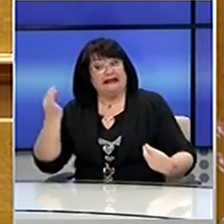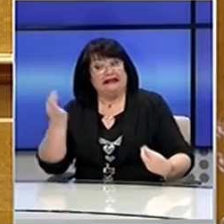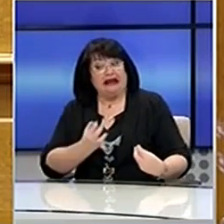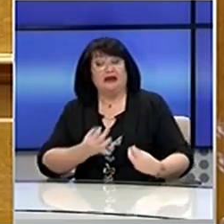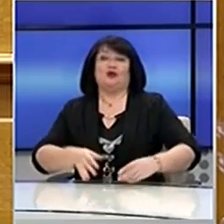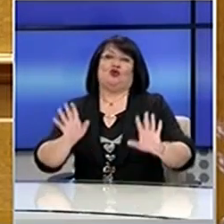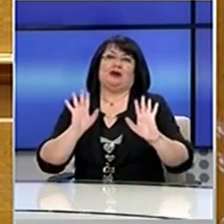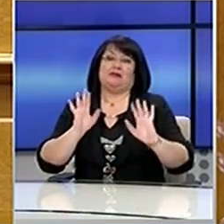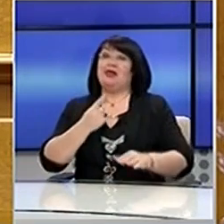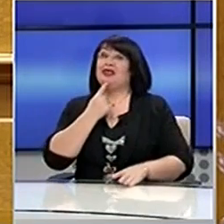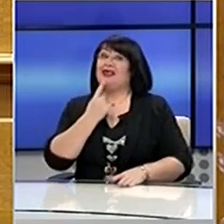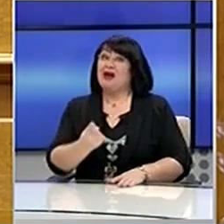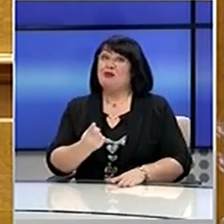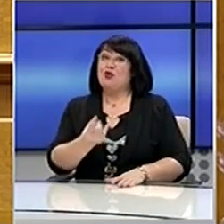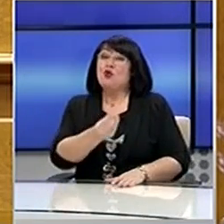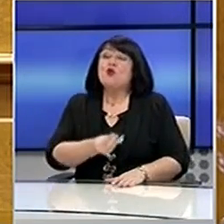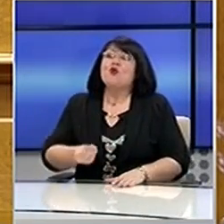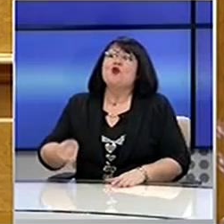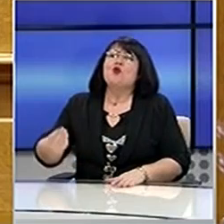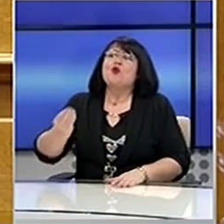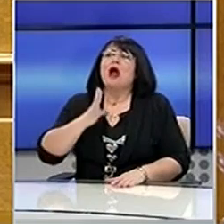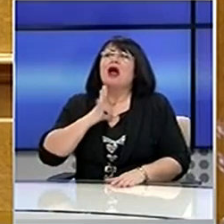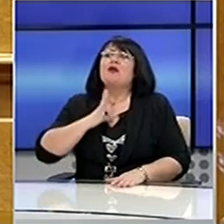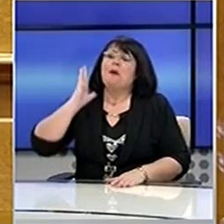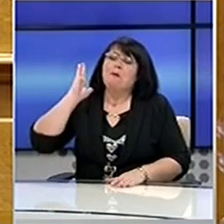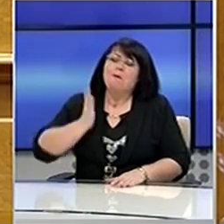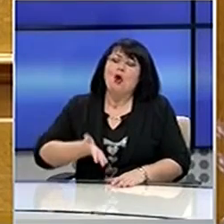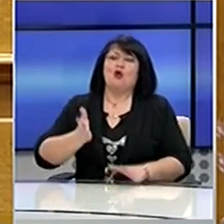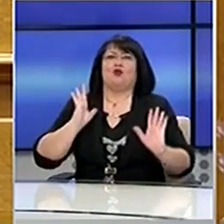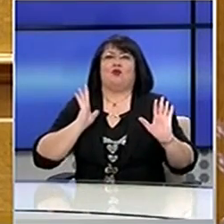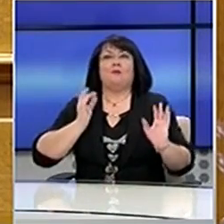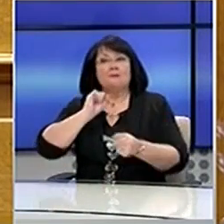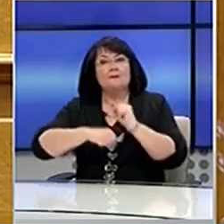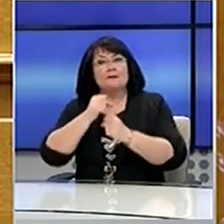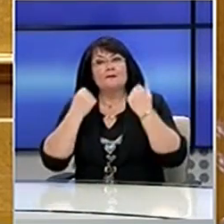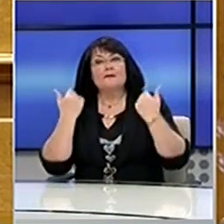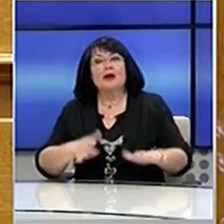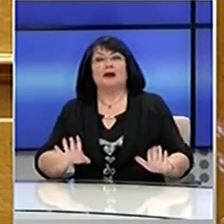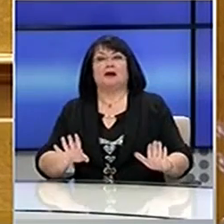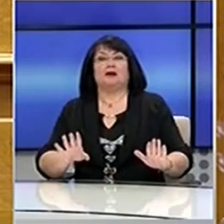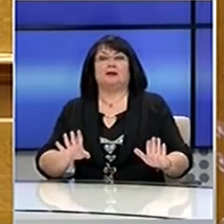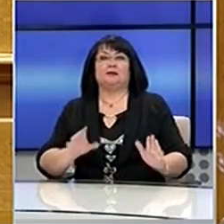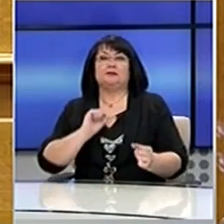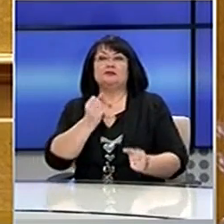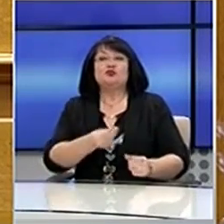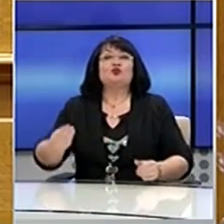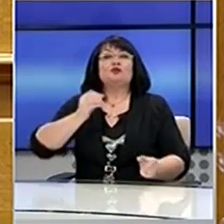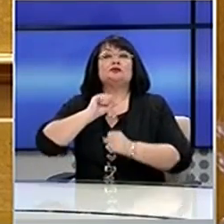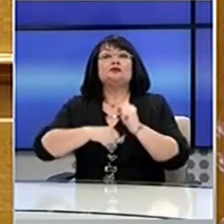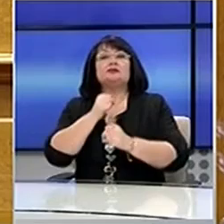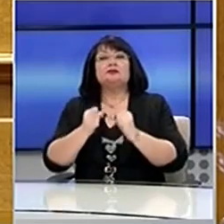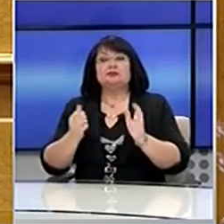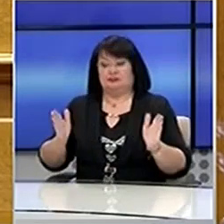έχει καταβληθεί κάθε ανθρωπίνως δυνατή προσπάθεια ώστε να μπορέσουμε